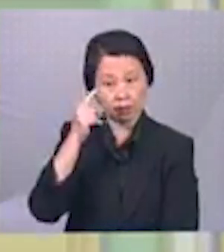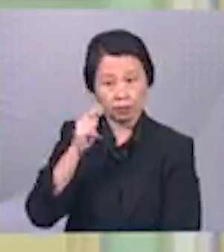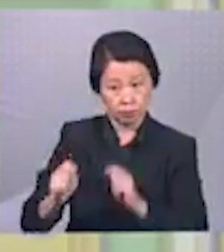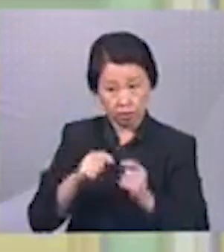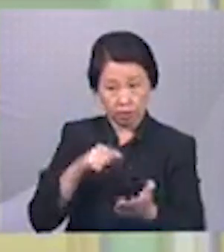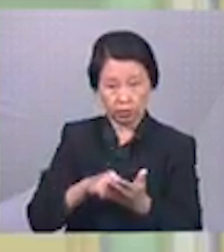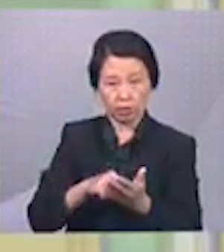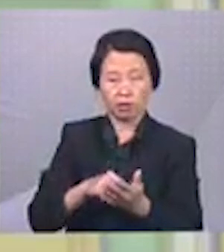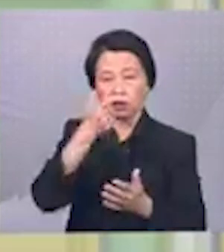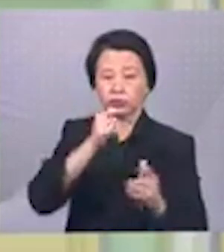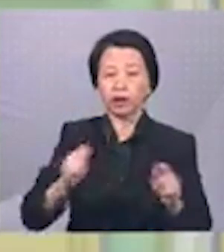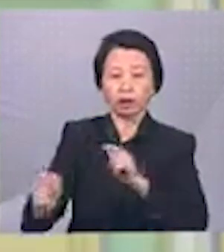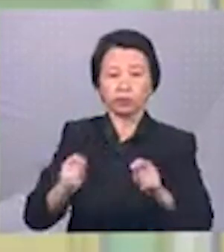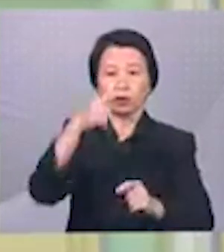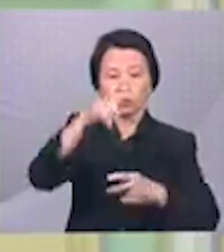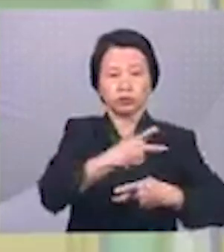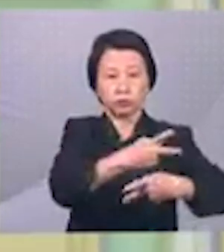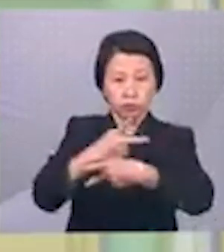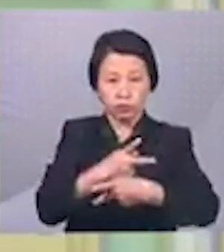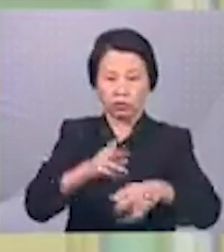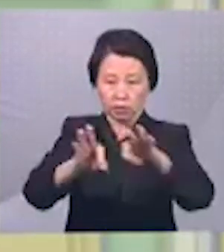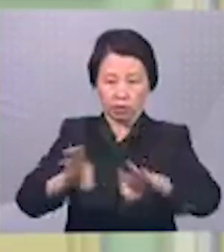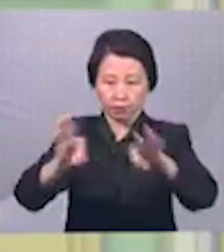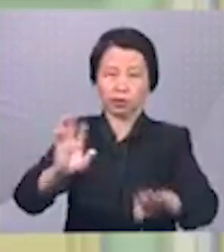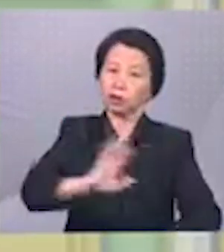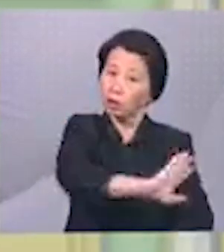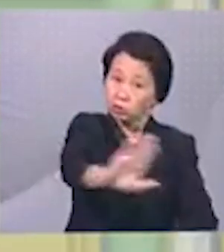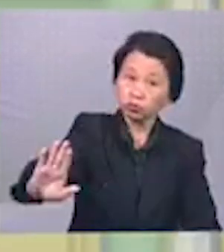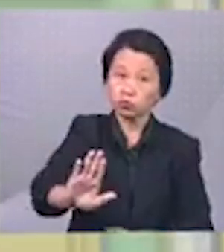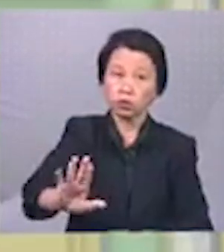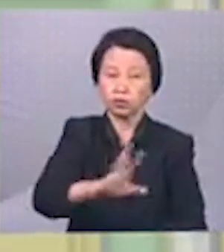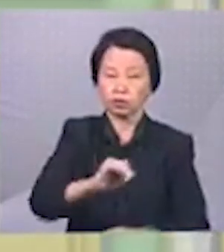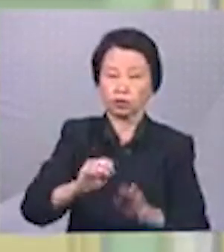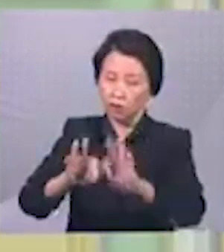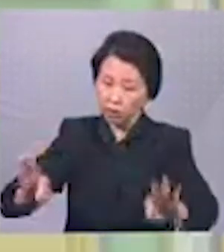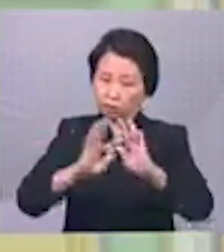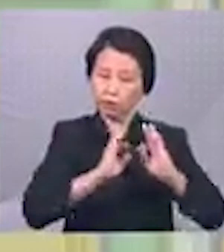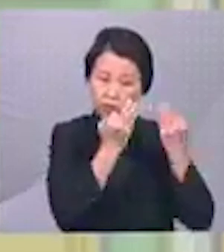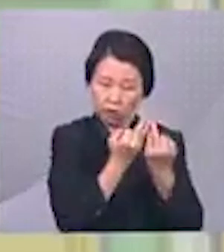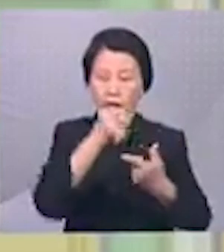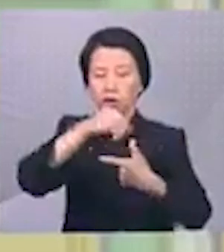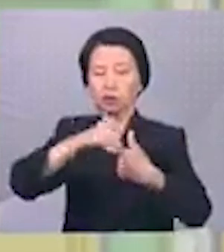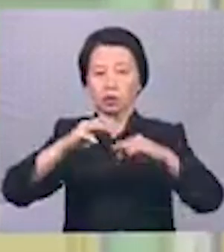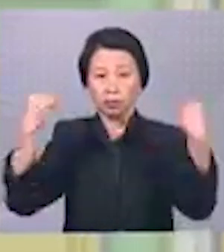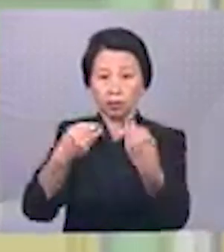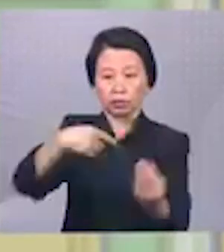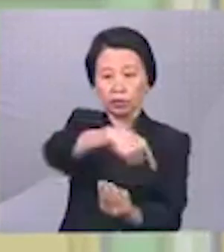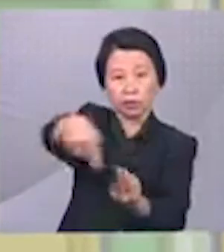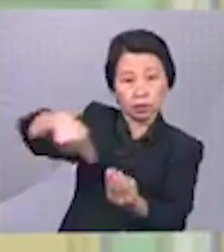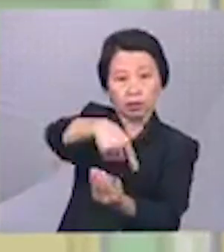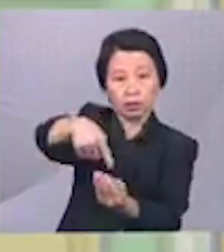kerana tindakan ini adalah untuk menjaga kepentingan mereka dan kepentingan keluarga mereka atau masyarakat di sekeliling